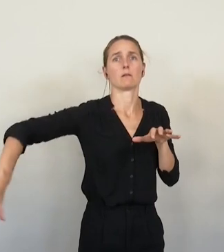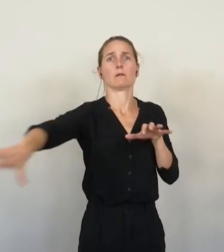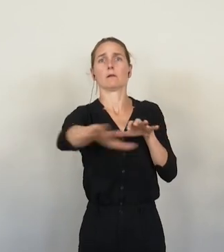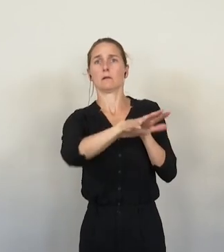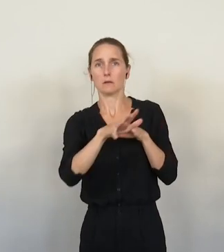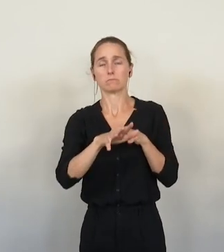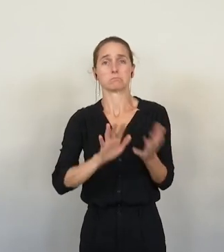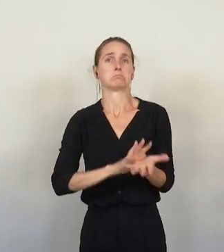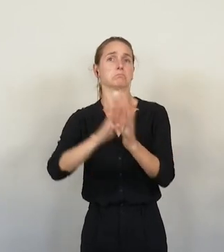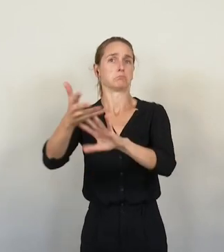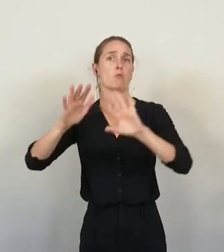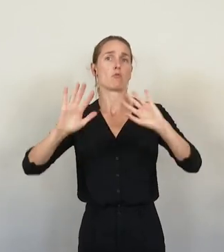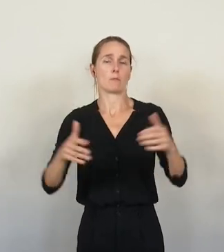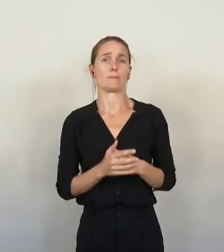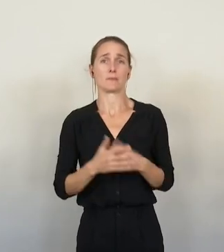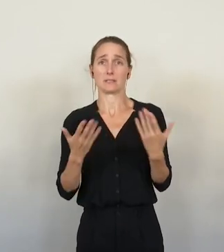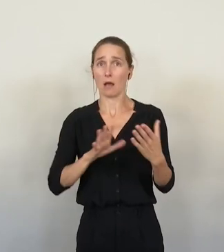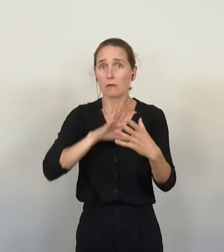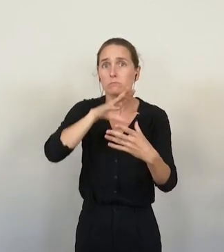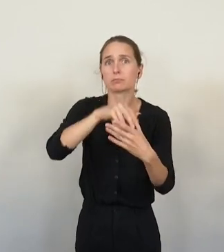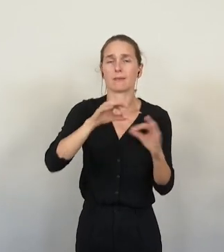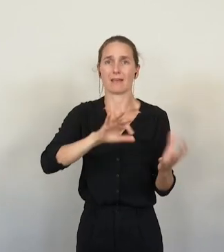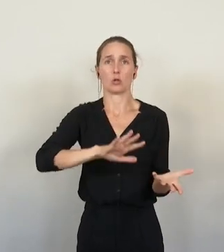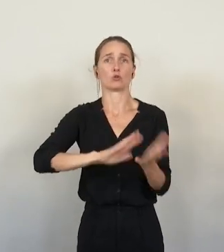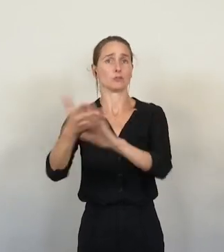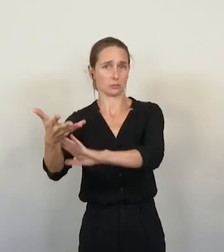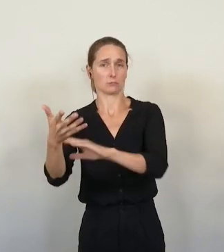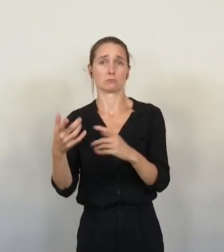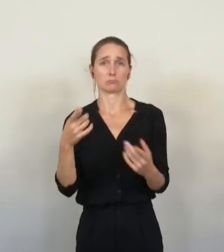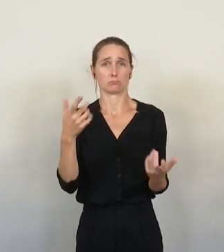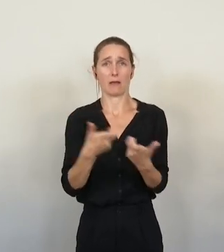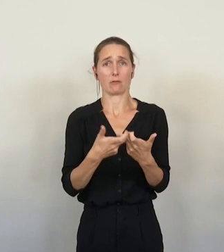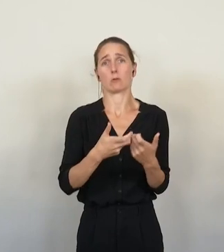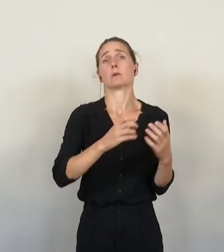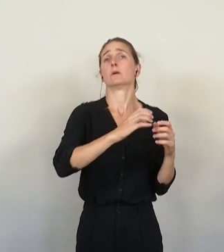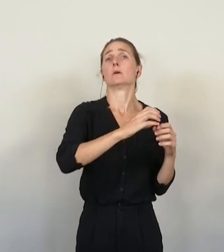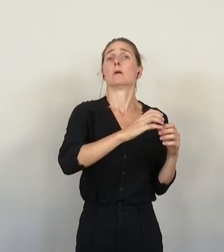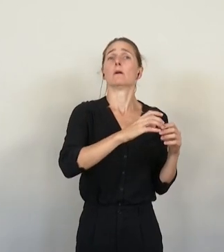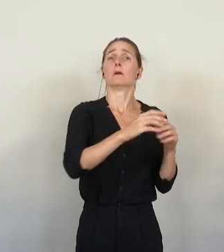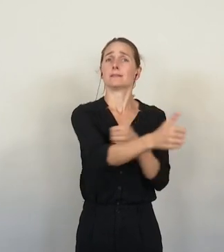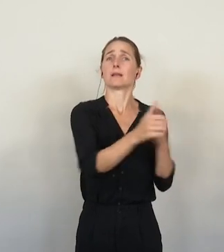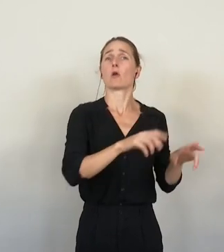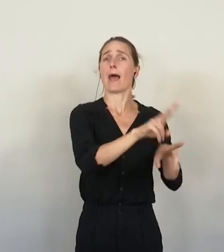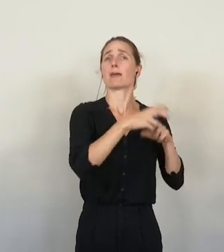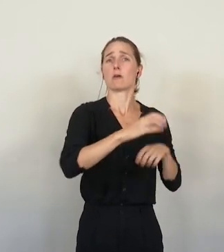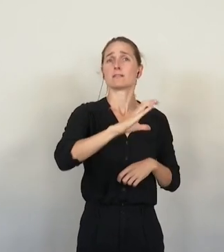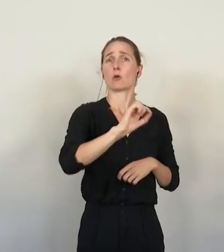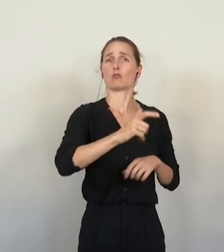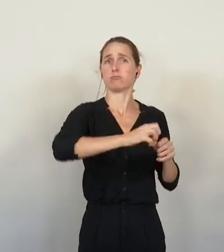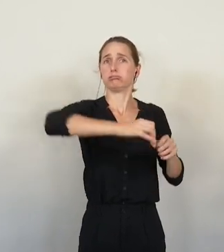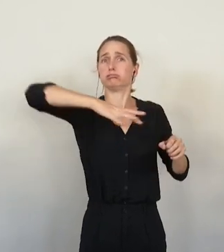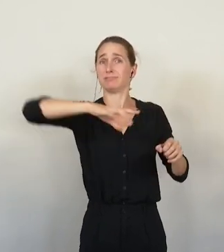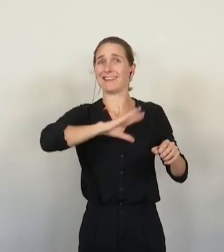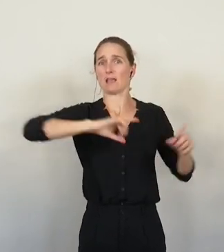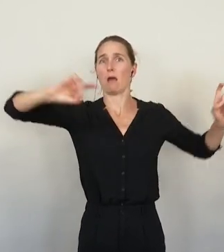généraux liés aux transitions que ce soit sur la division par deux des émissions de gaz effet ser du secteur agricole ou contenir l'artificialisation des des terres